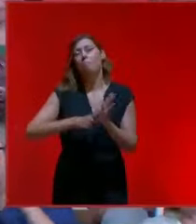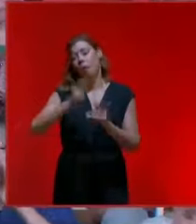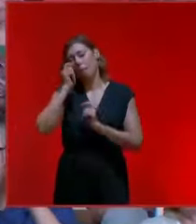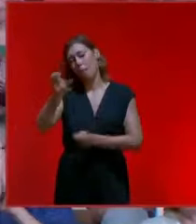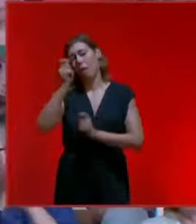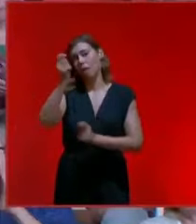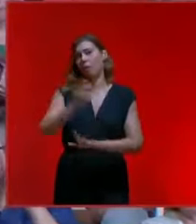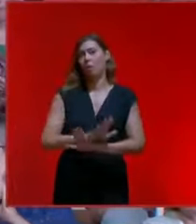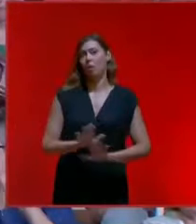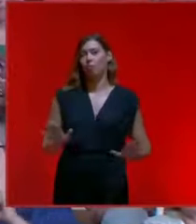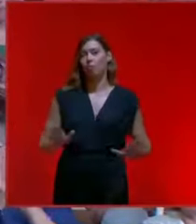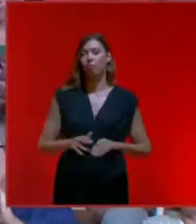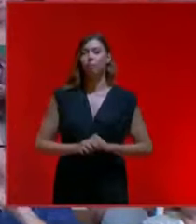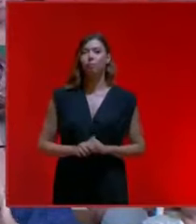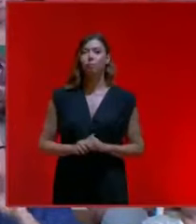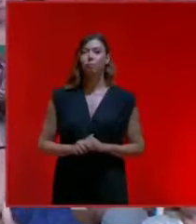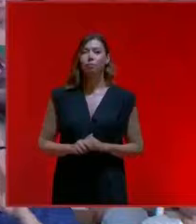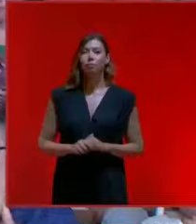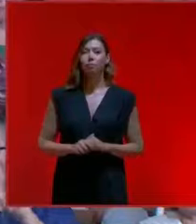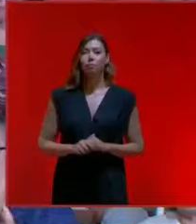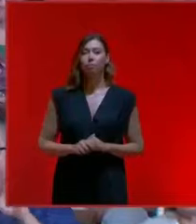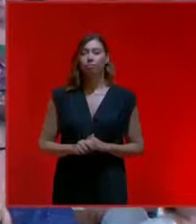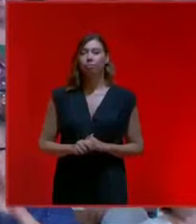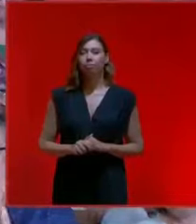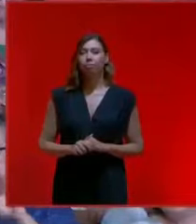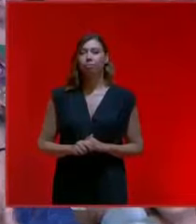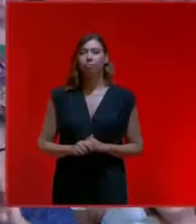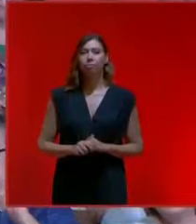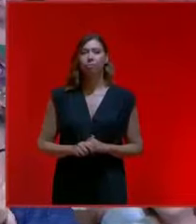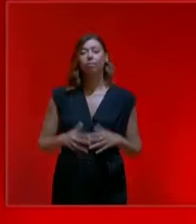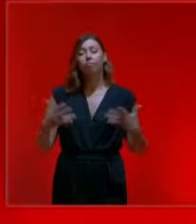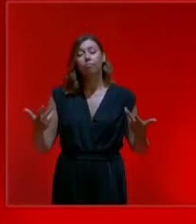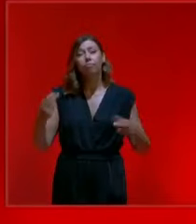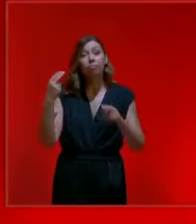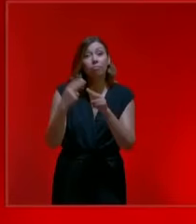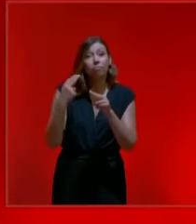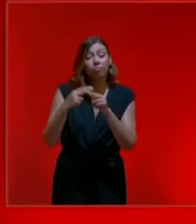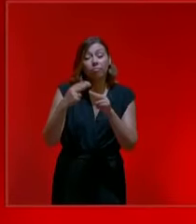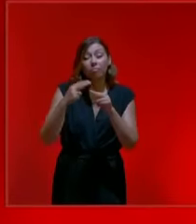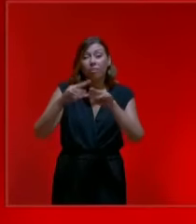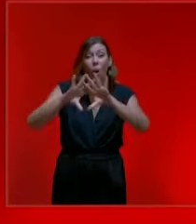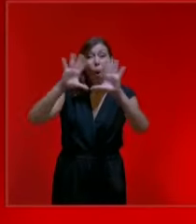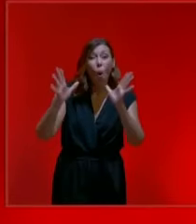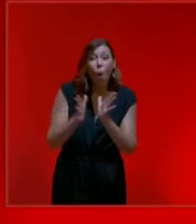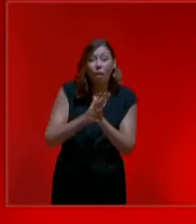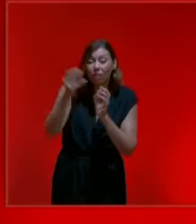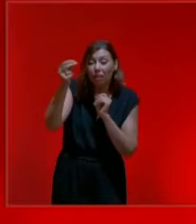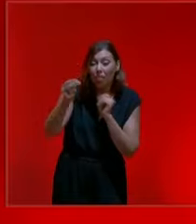Απάντηση λοιπόν, απάντηση σε αυτά τα φαινόμενα πρέπει να